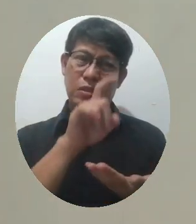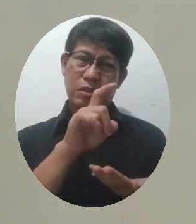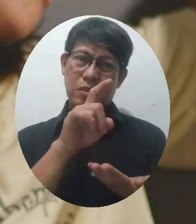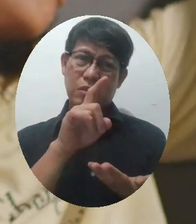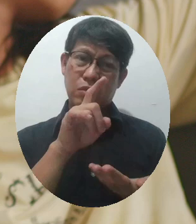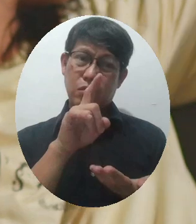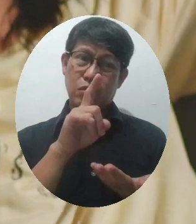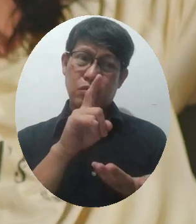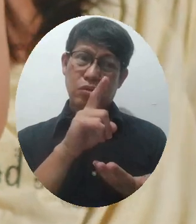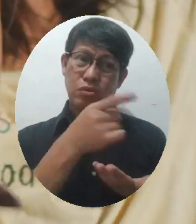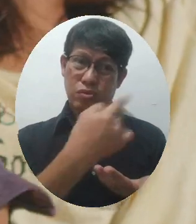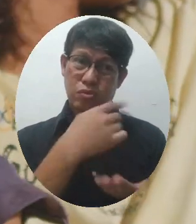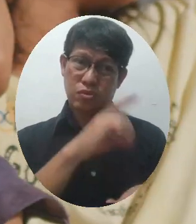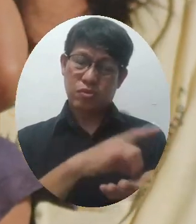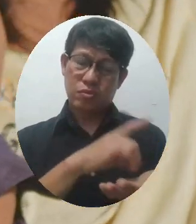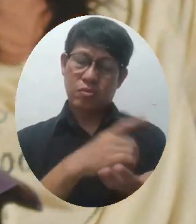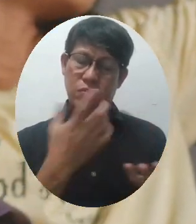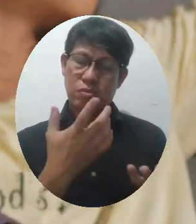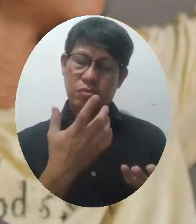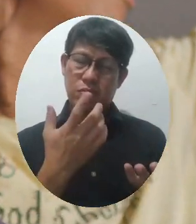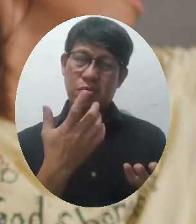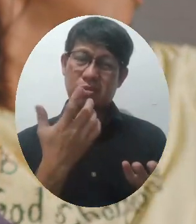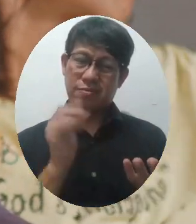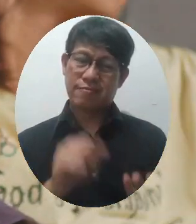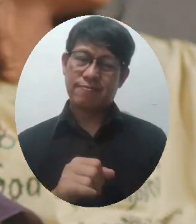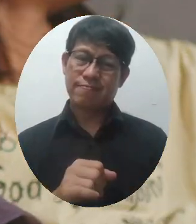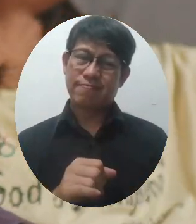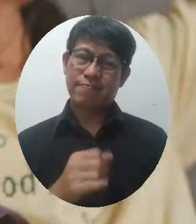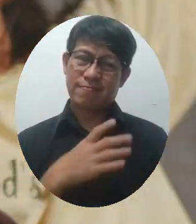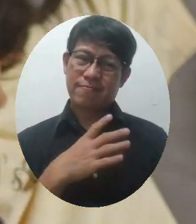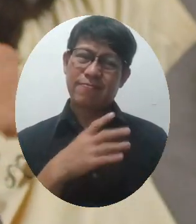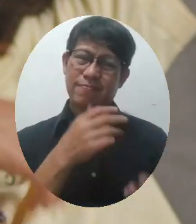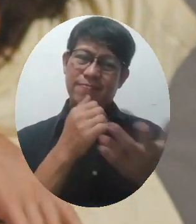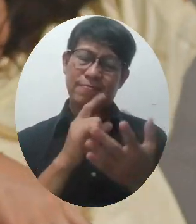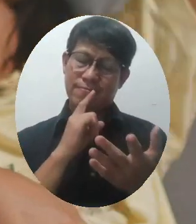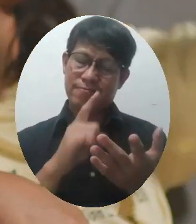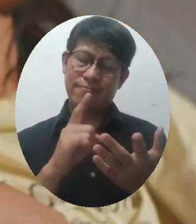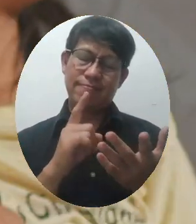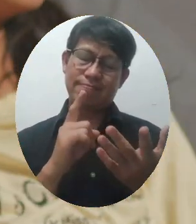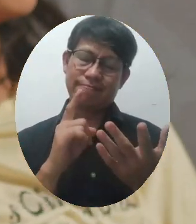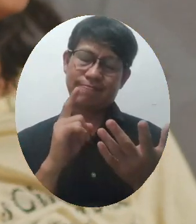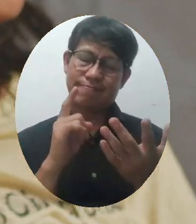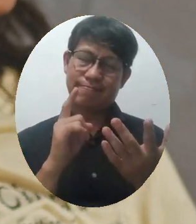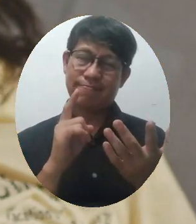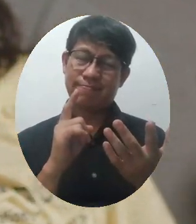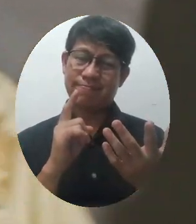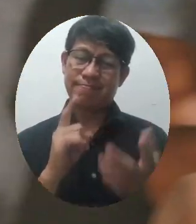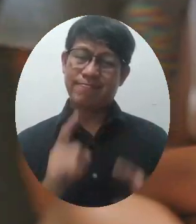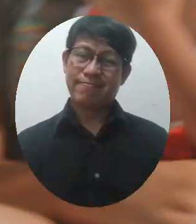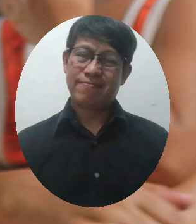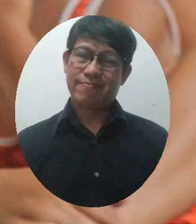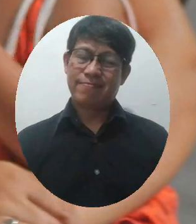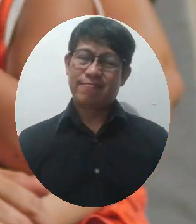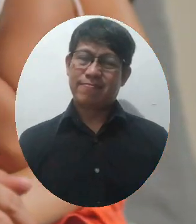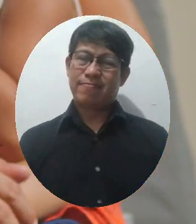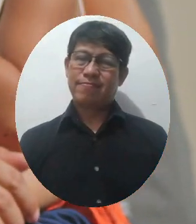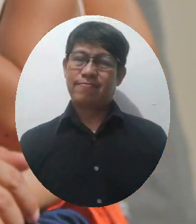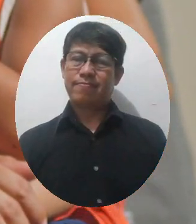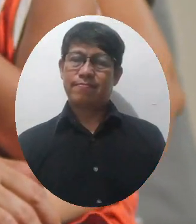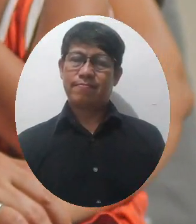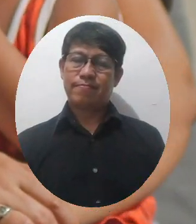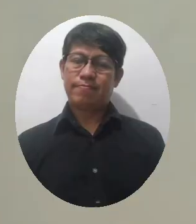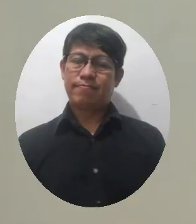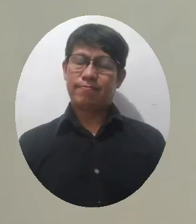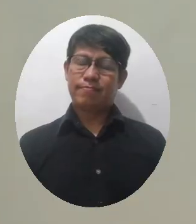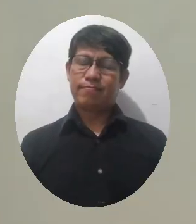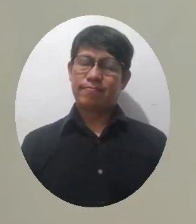bang lagay niya. Parang feeling ko po ano, parang buo na pagkatao. Parang ganun. Kasi ano eh, parang mas nag-permanent ako